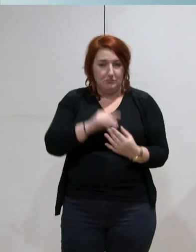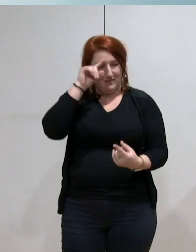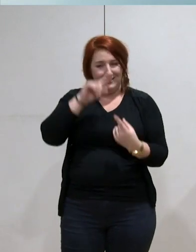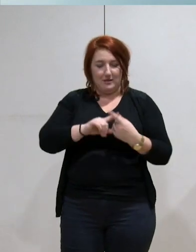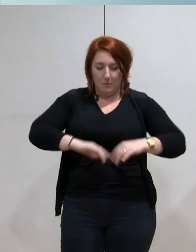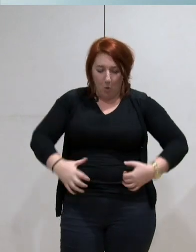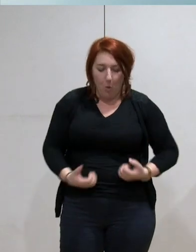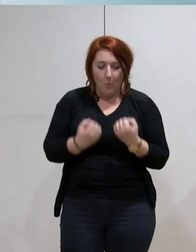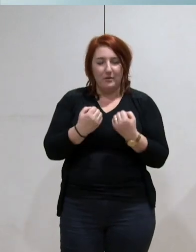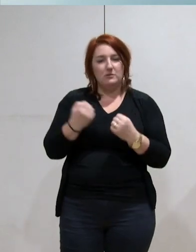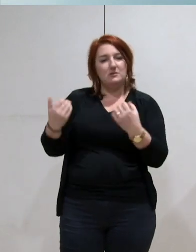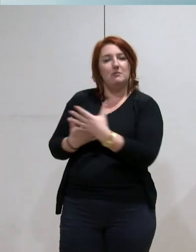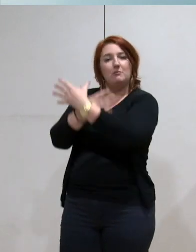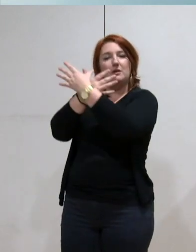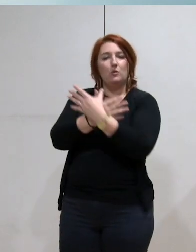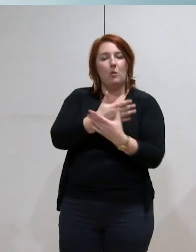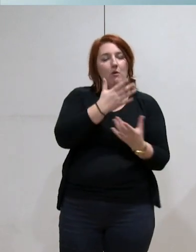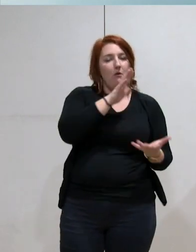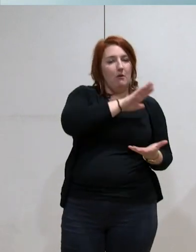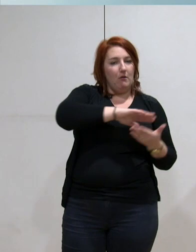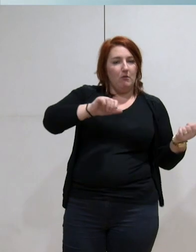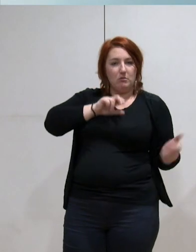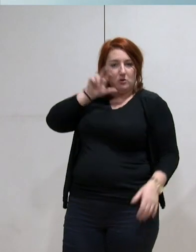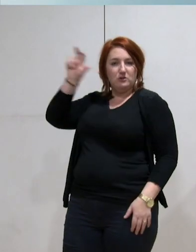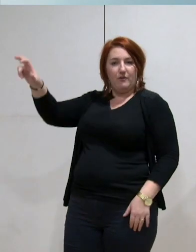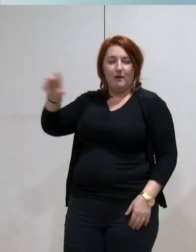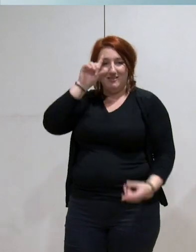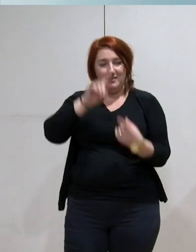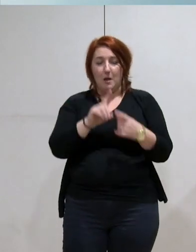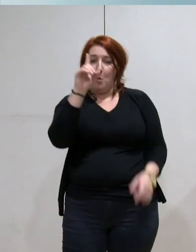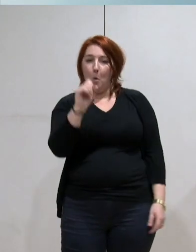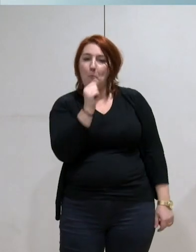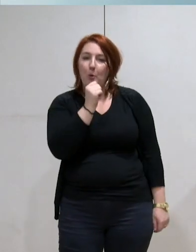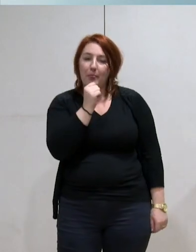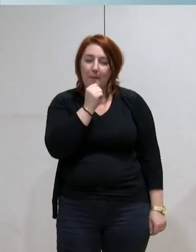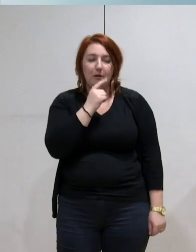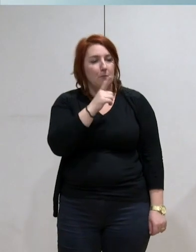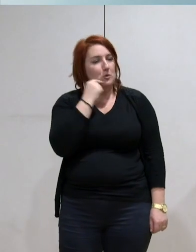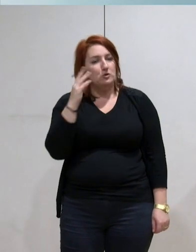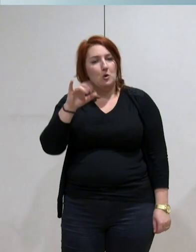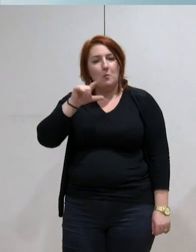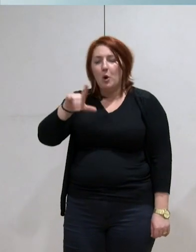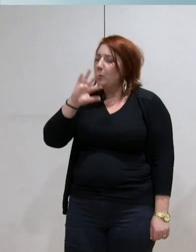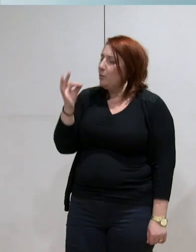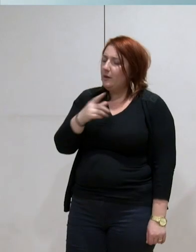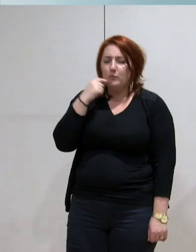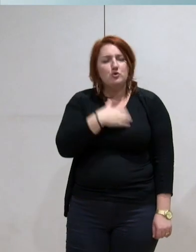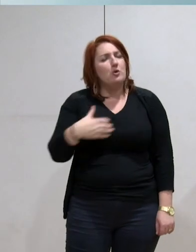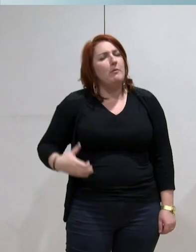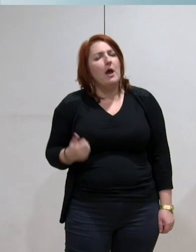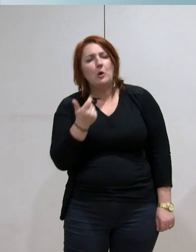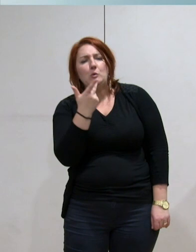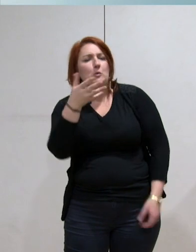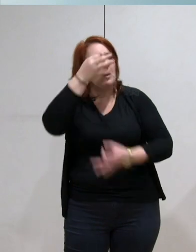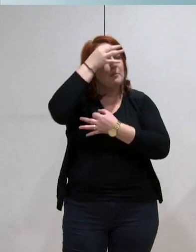compétence des transfers métropole cette fois-ci la compétence e potable monsieur Breuil oui monsieur le ma pour vous deux trois petites précisions parce que quand on lit la